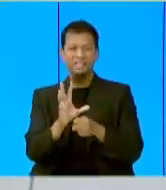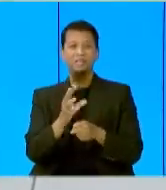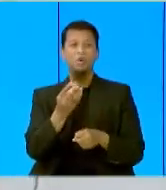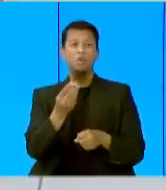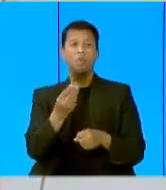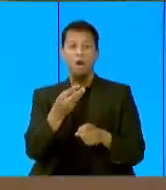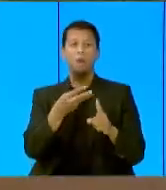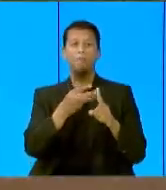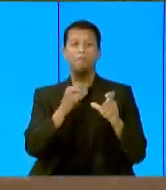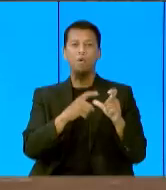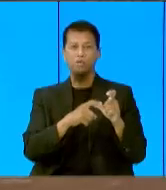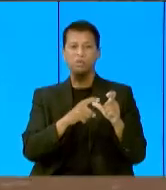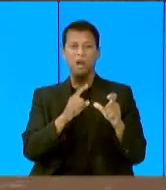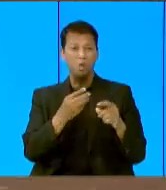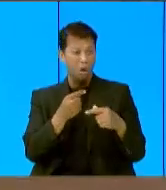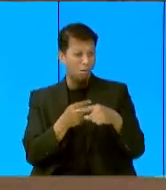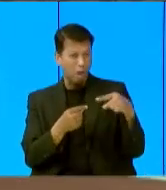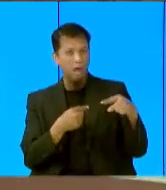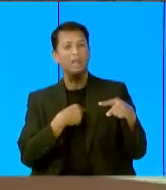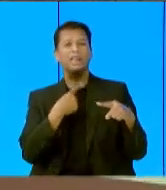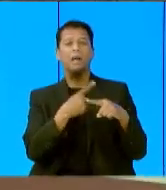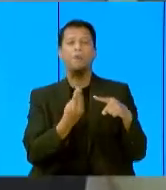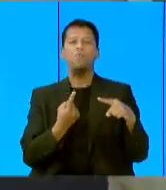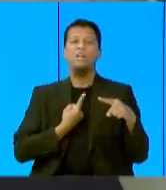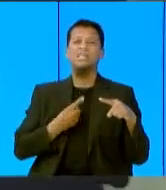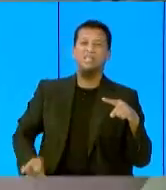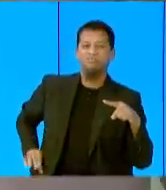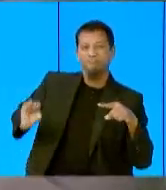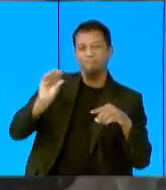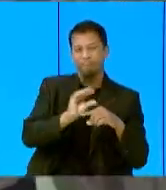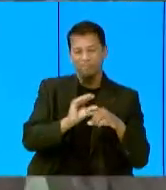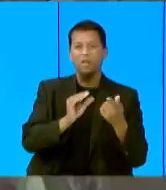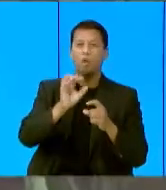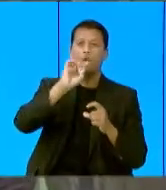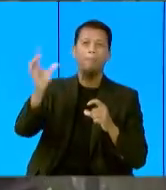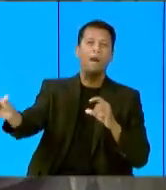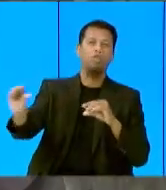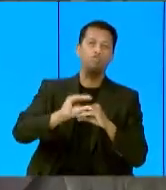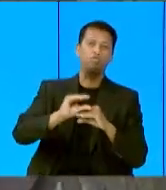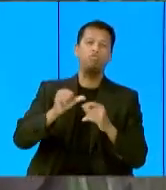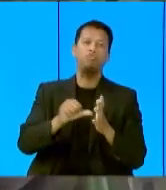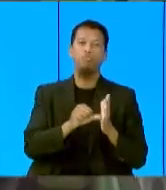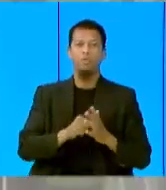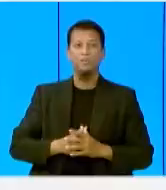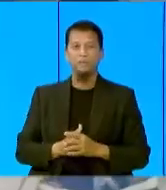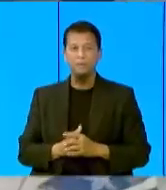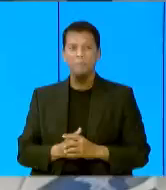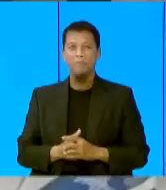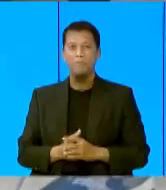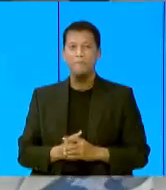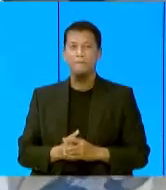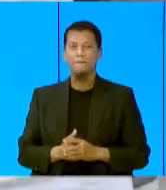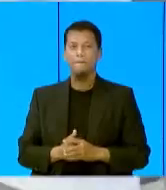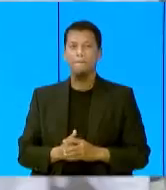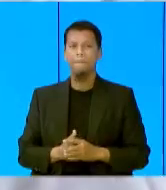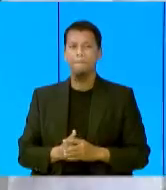ditambah uang pribadi Aibda Catro serta donatur. Nah, dari itu kami berpikir, kebetulan istri